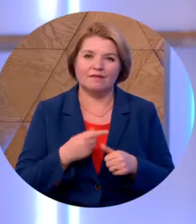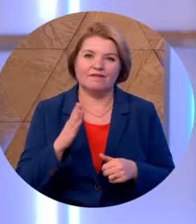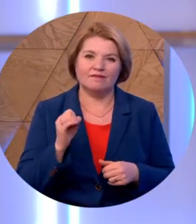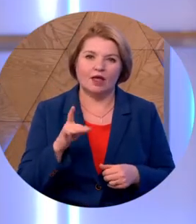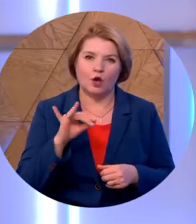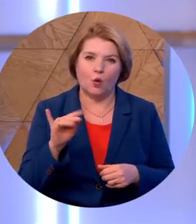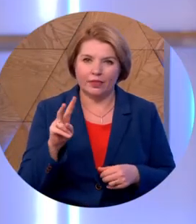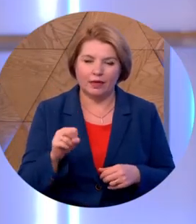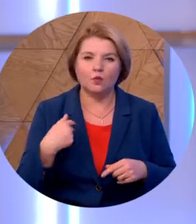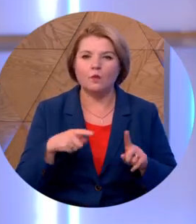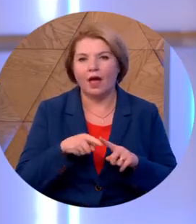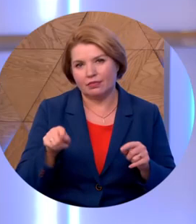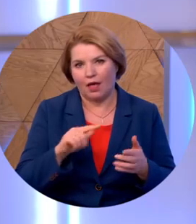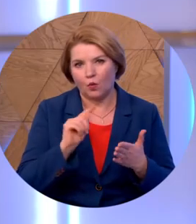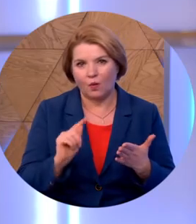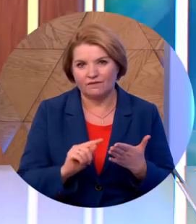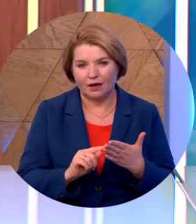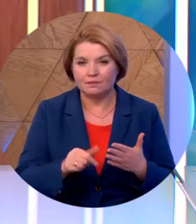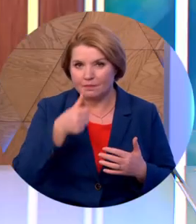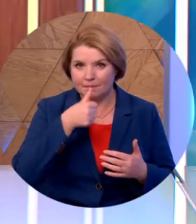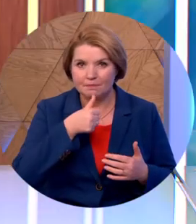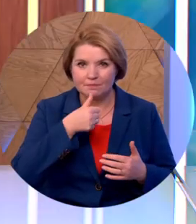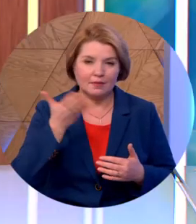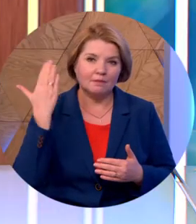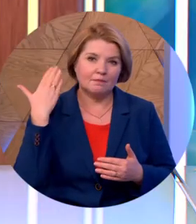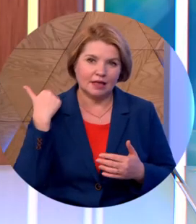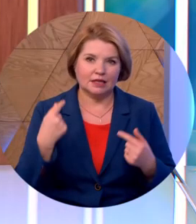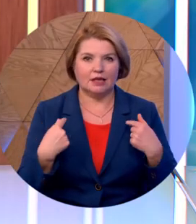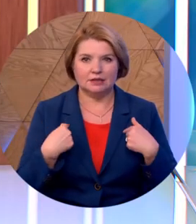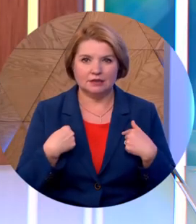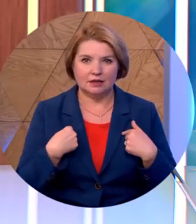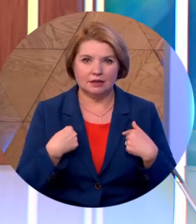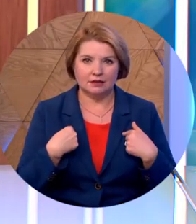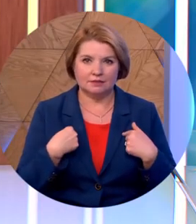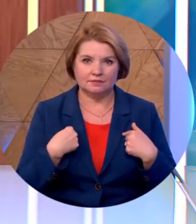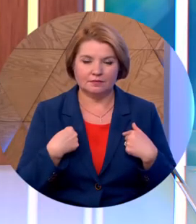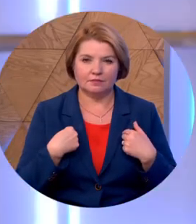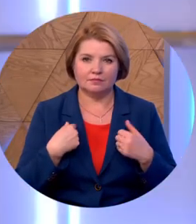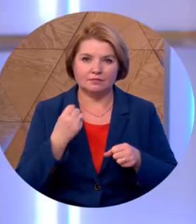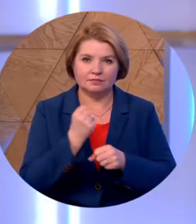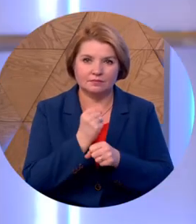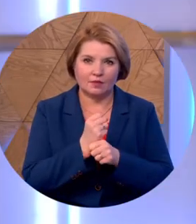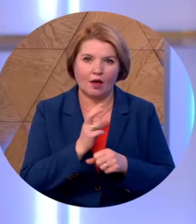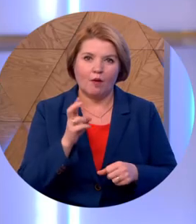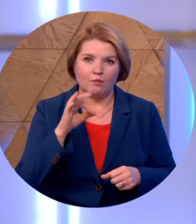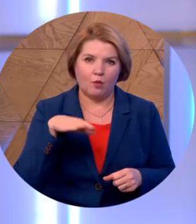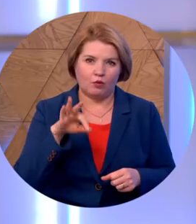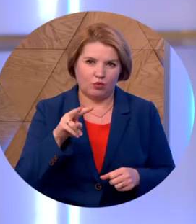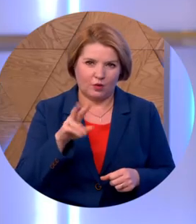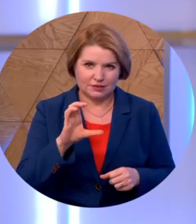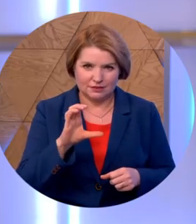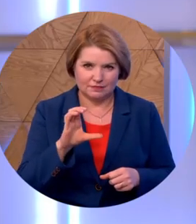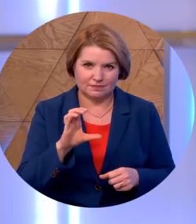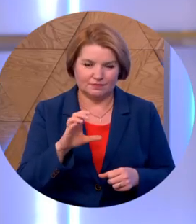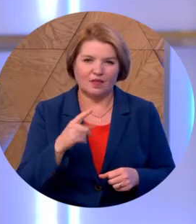следующий вопрос а месяц назад я а проколола ботекс в одной клинике частной